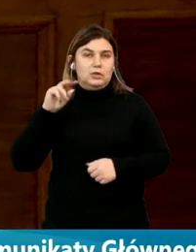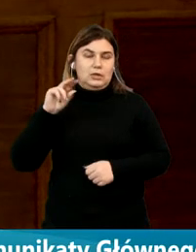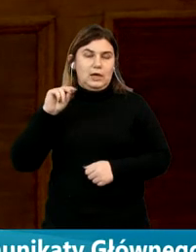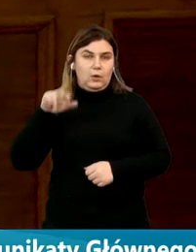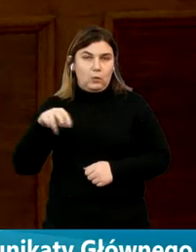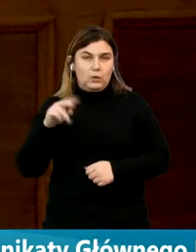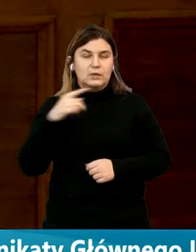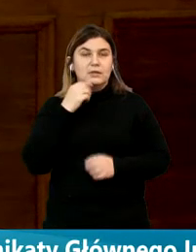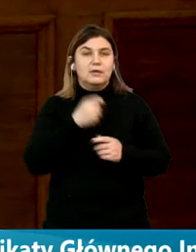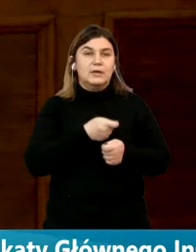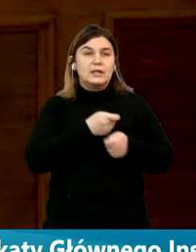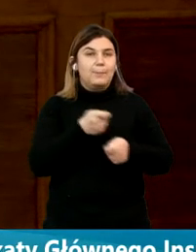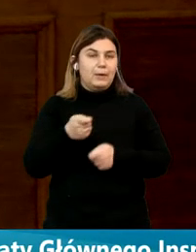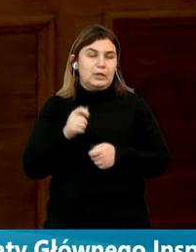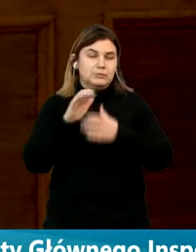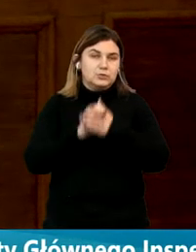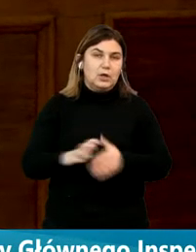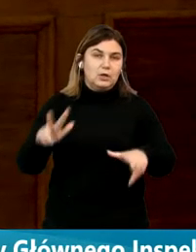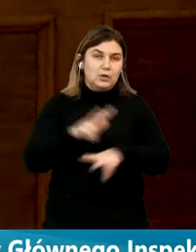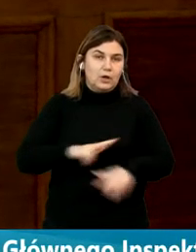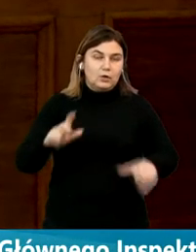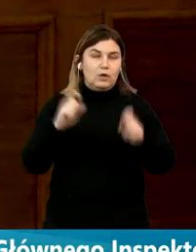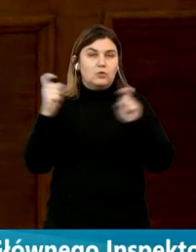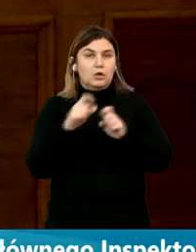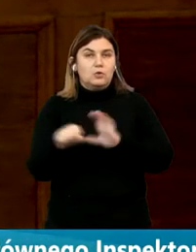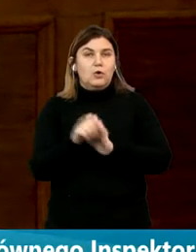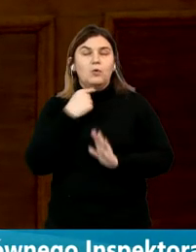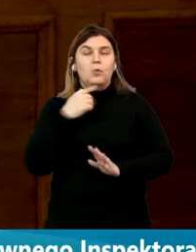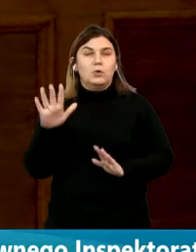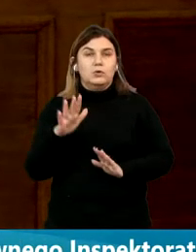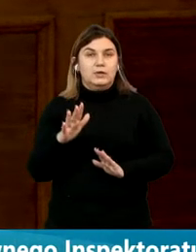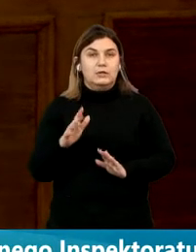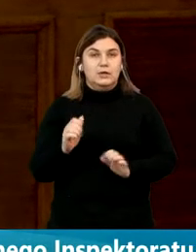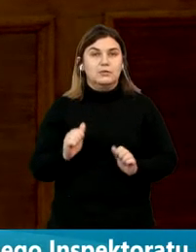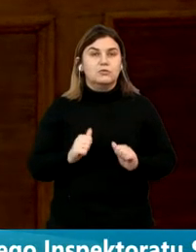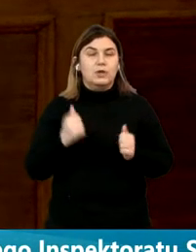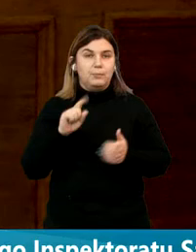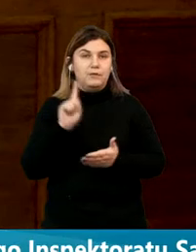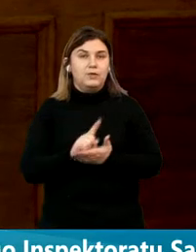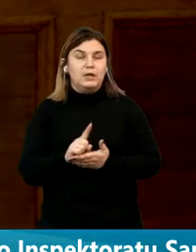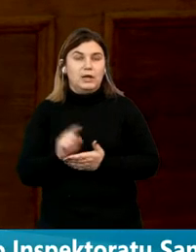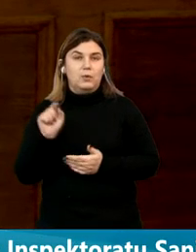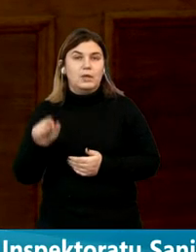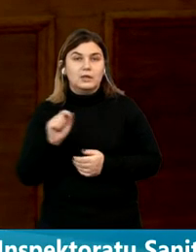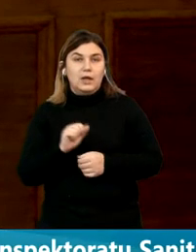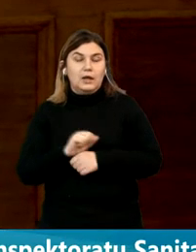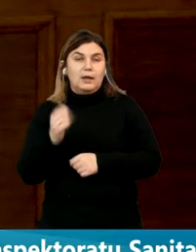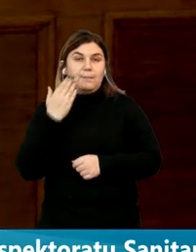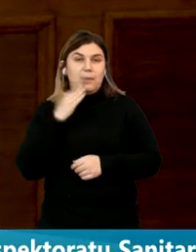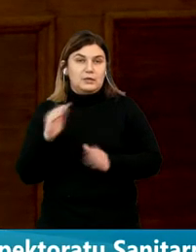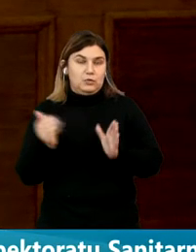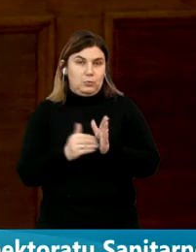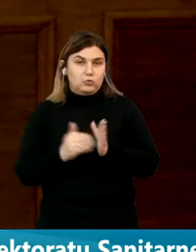namawiać przyjaciół, rodziny, najbliższych, sąsiadów do głosowania, tak aby wygrały te najbardziej potrzebne i